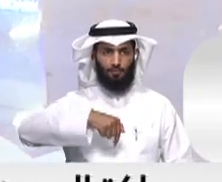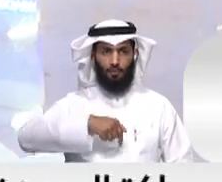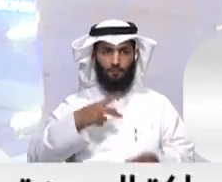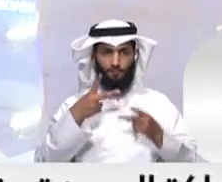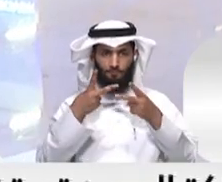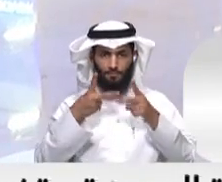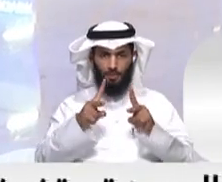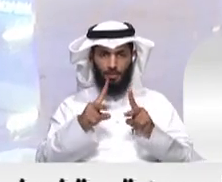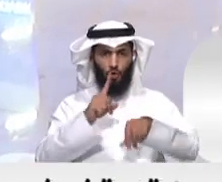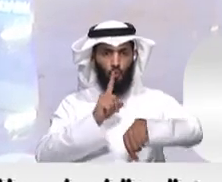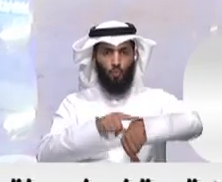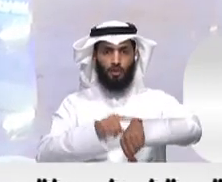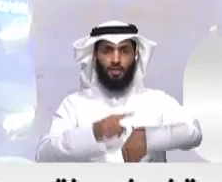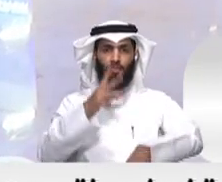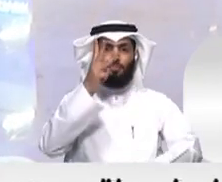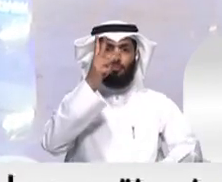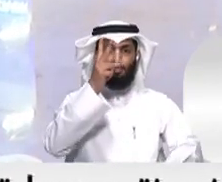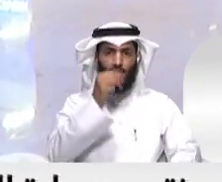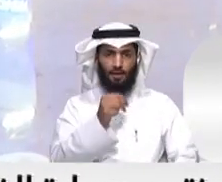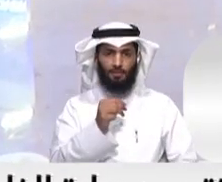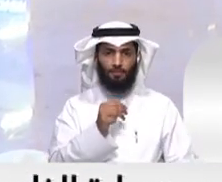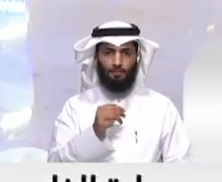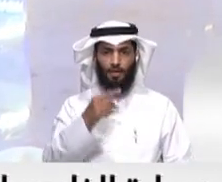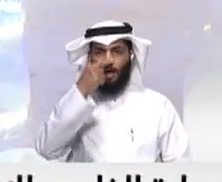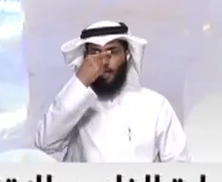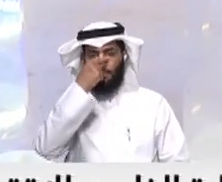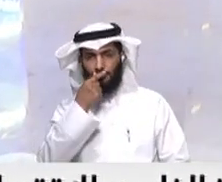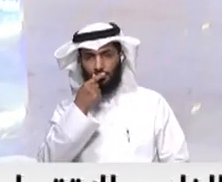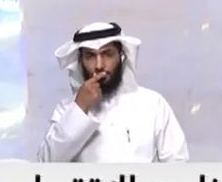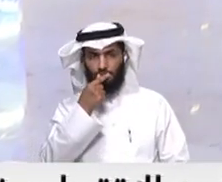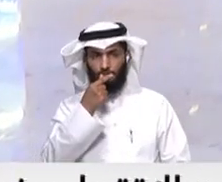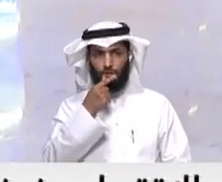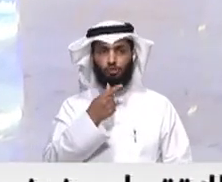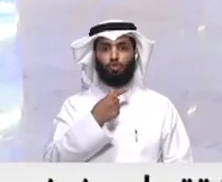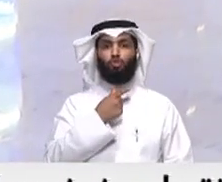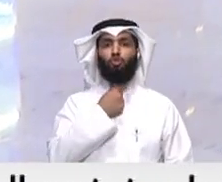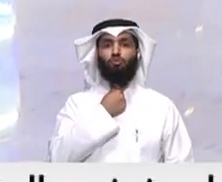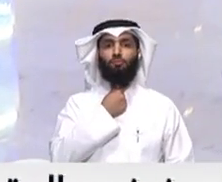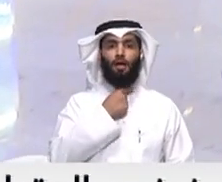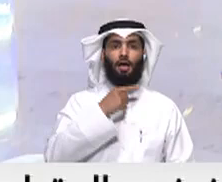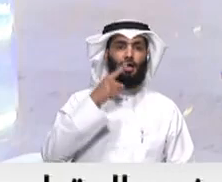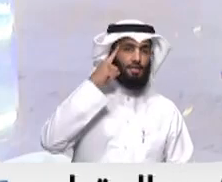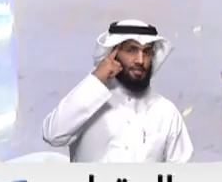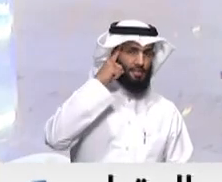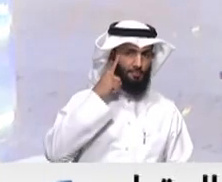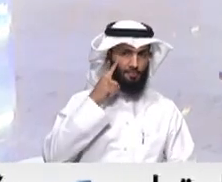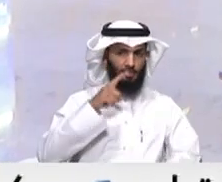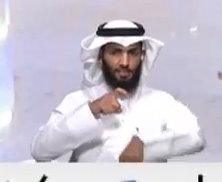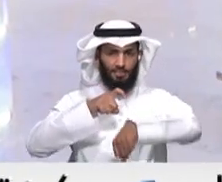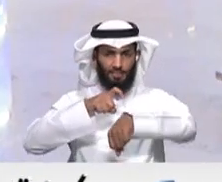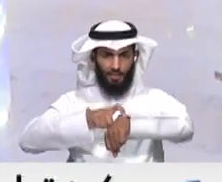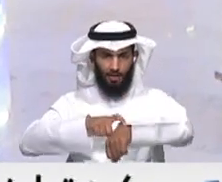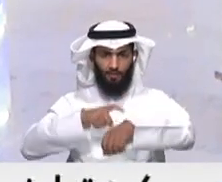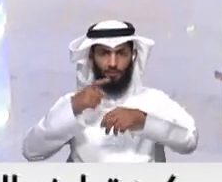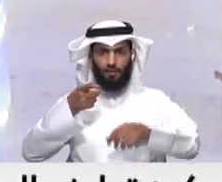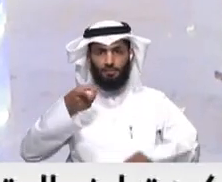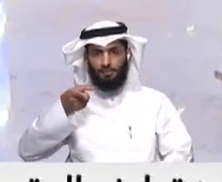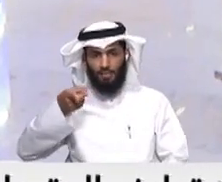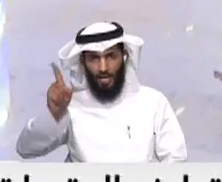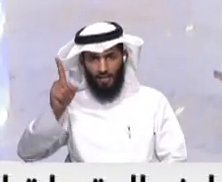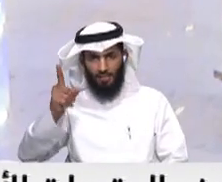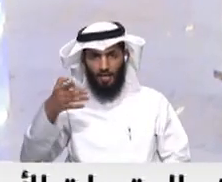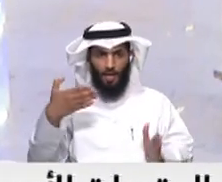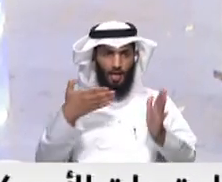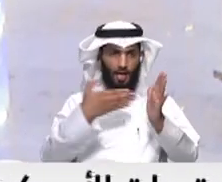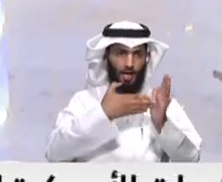يكون خلال ثلاث ايام من الخميس الى يوم السبت من الساعه الحاد عش الى